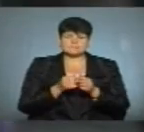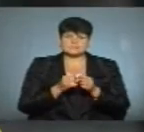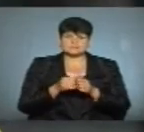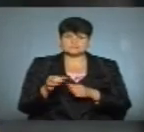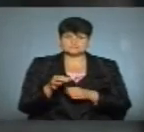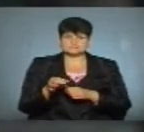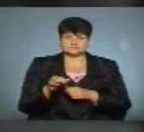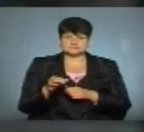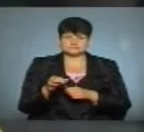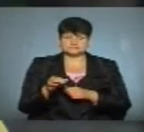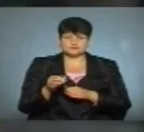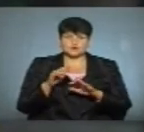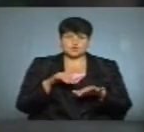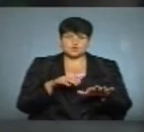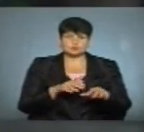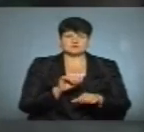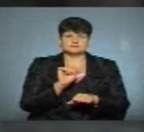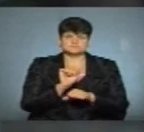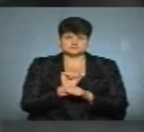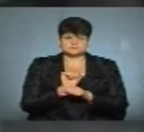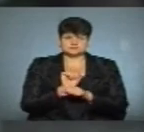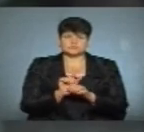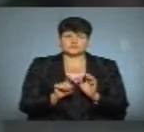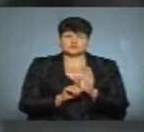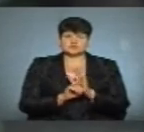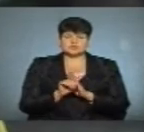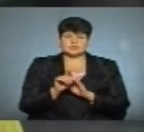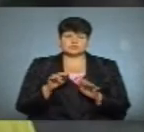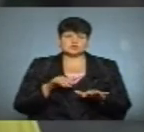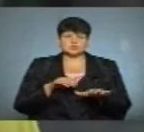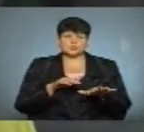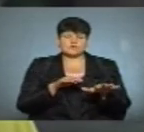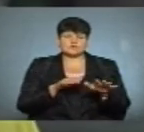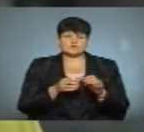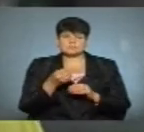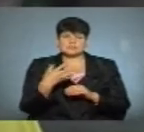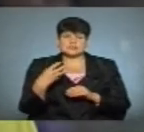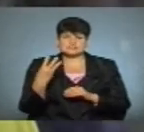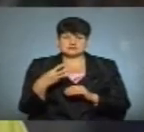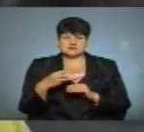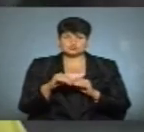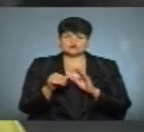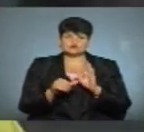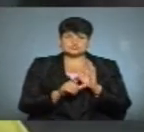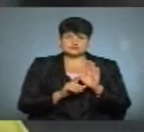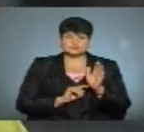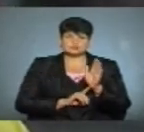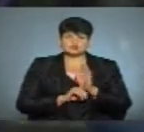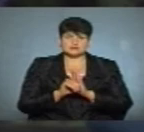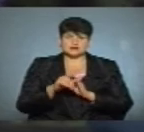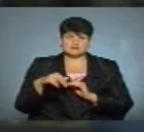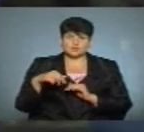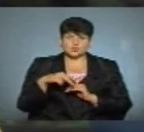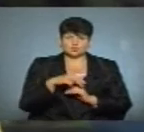надставної церкви. Рух буде перекритий, починаємо шикування від 15:30, о 16:00 починаємо ходити.